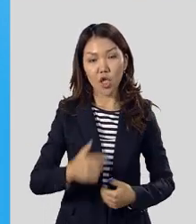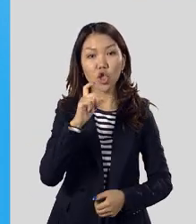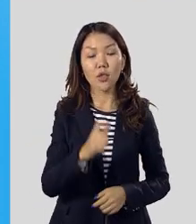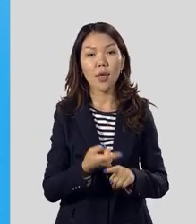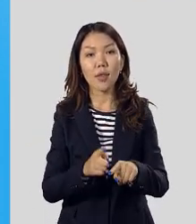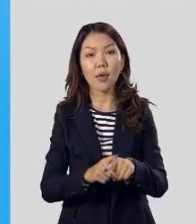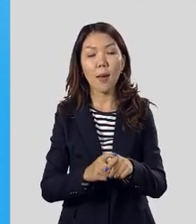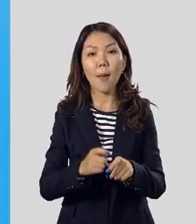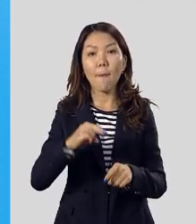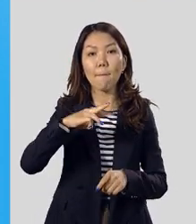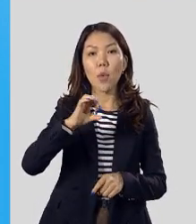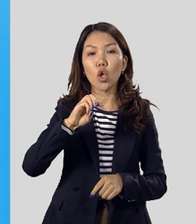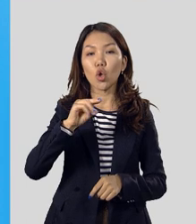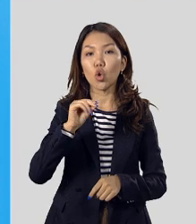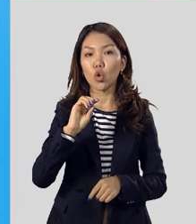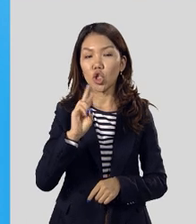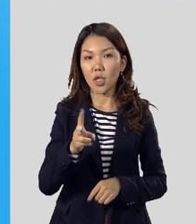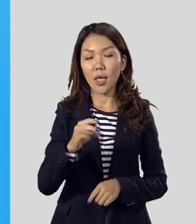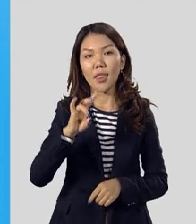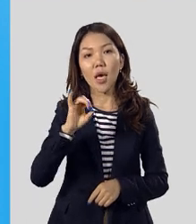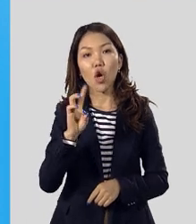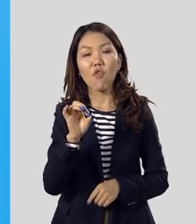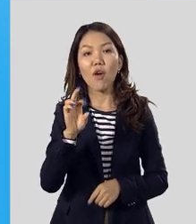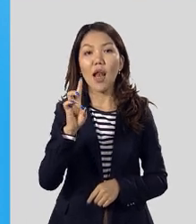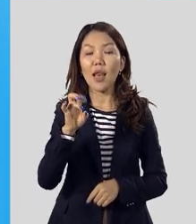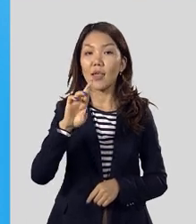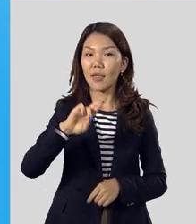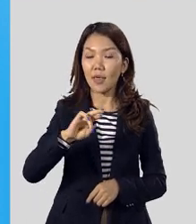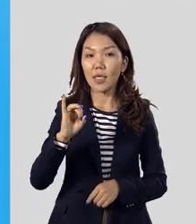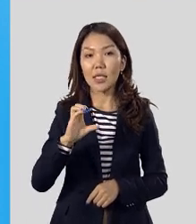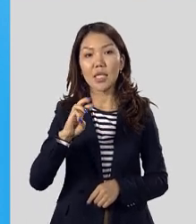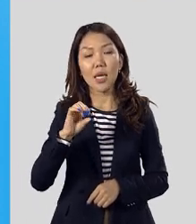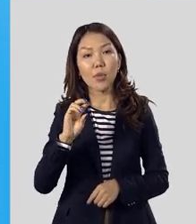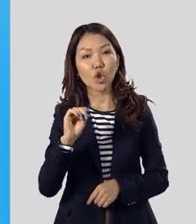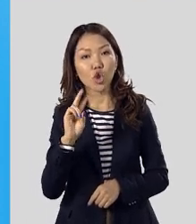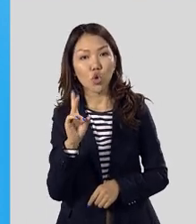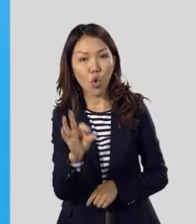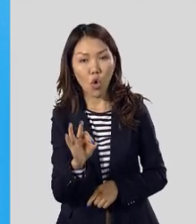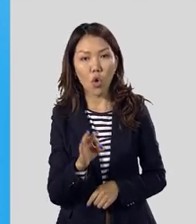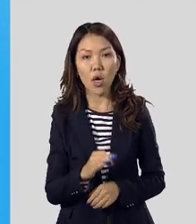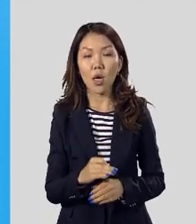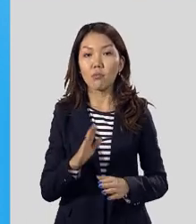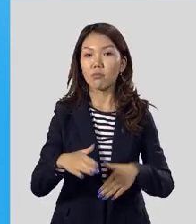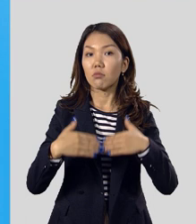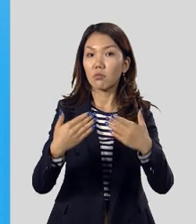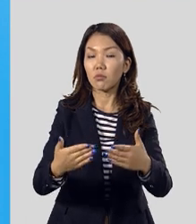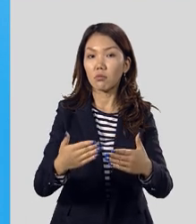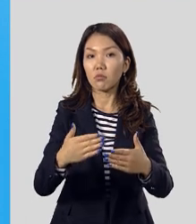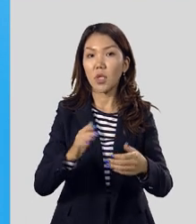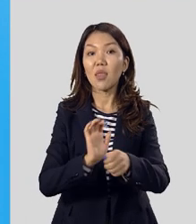это молоточек, наковальня и стремечко, передает звук во внутреннее ухо,